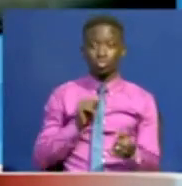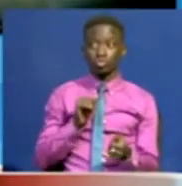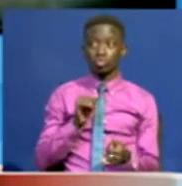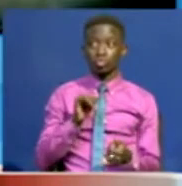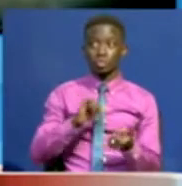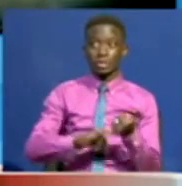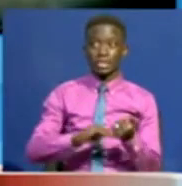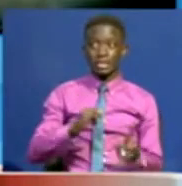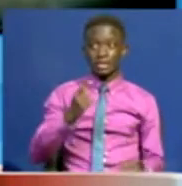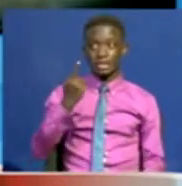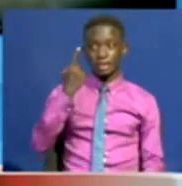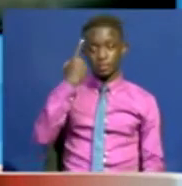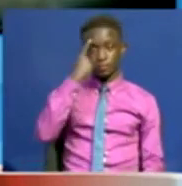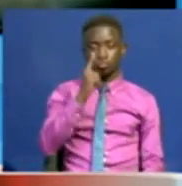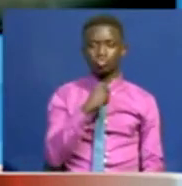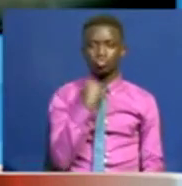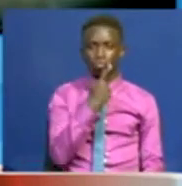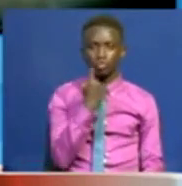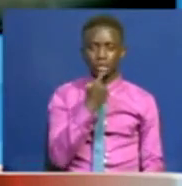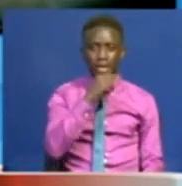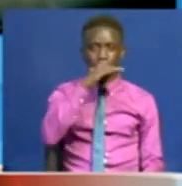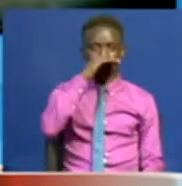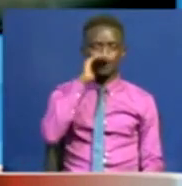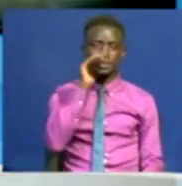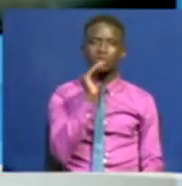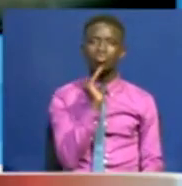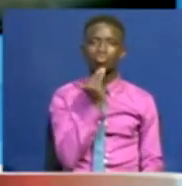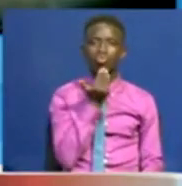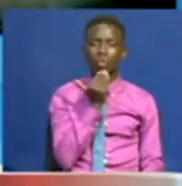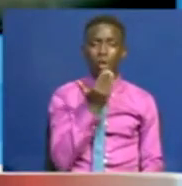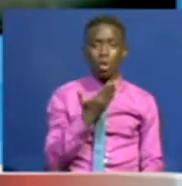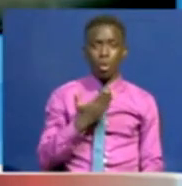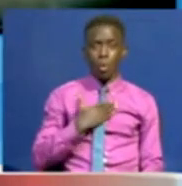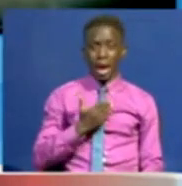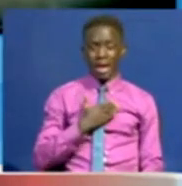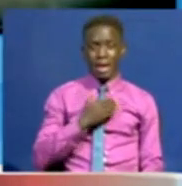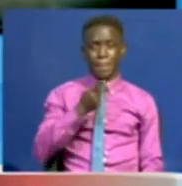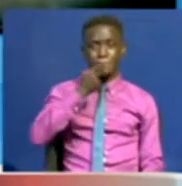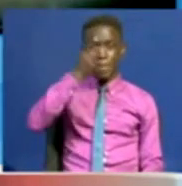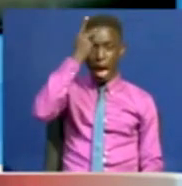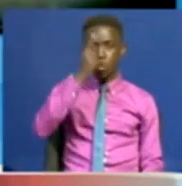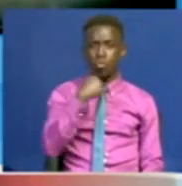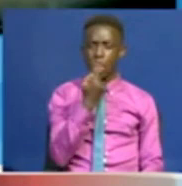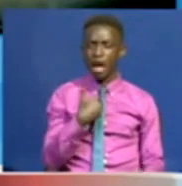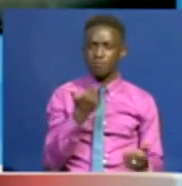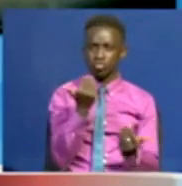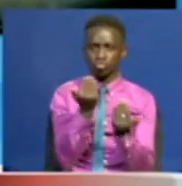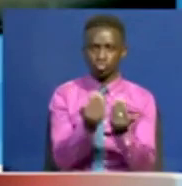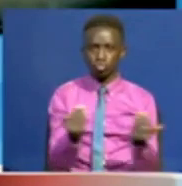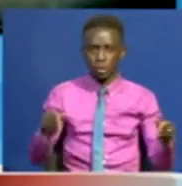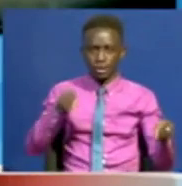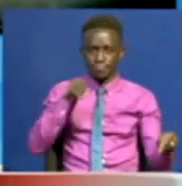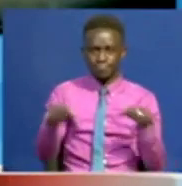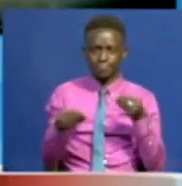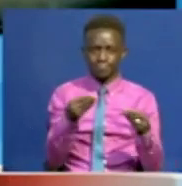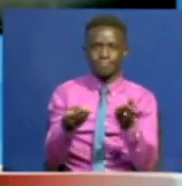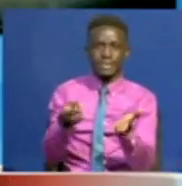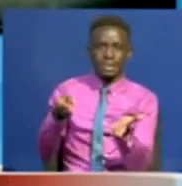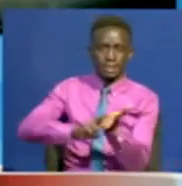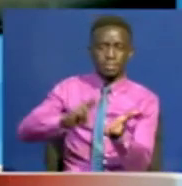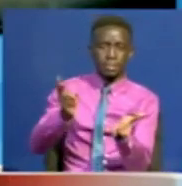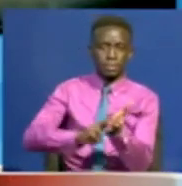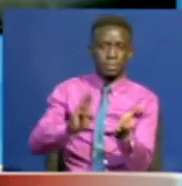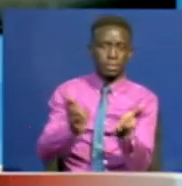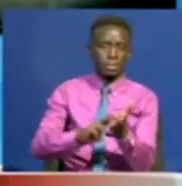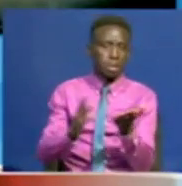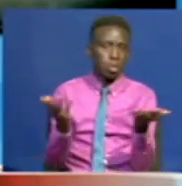makuu Tessie Mudavadi amewataka wazazi walio na watoto wenye ulemavu kuwasajili katika baraza la kitaifa la watu walio na ulemavu